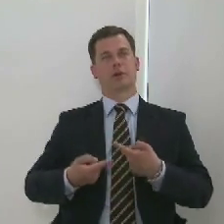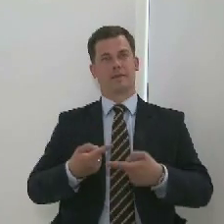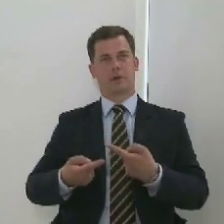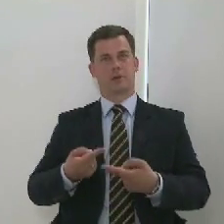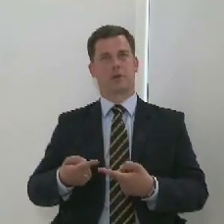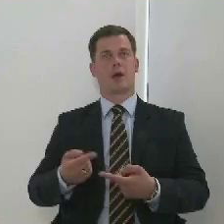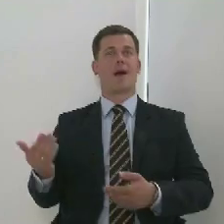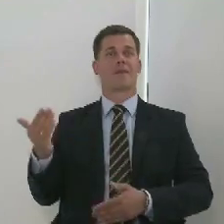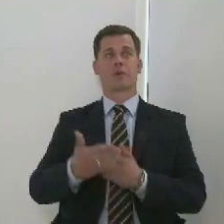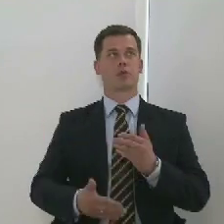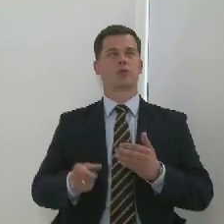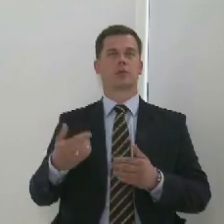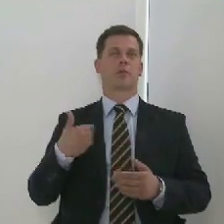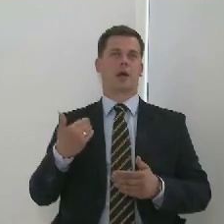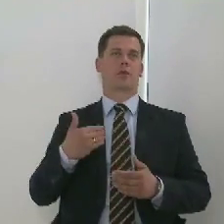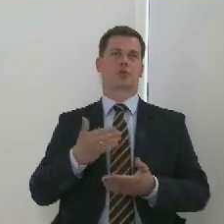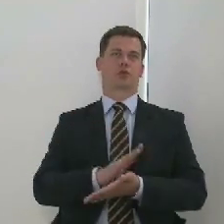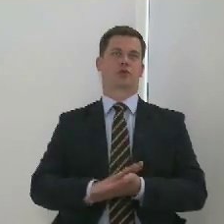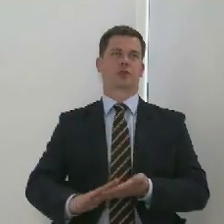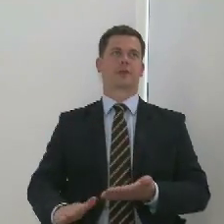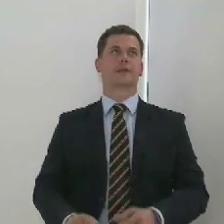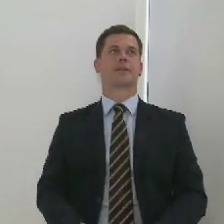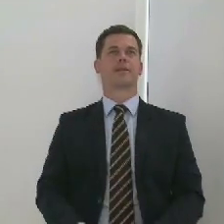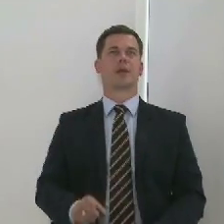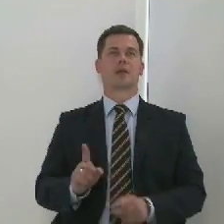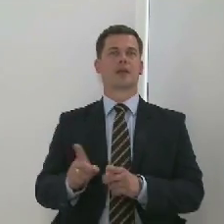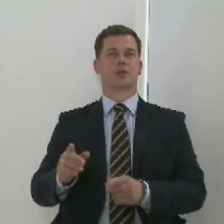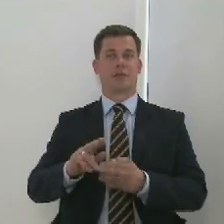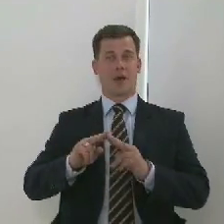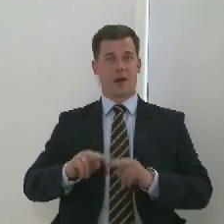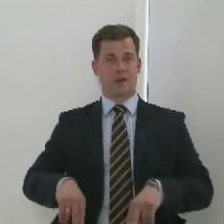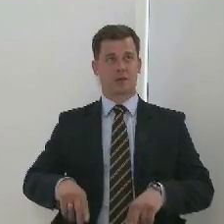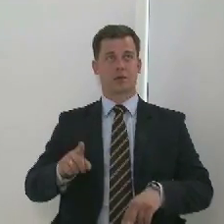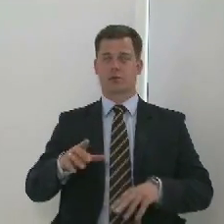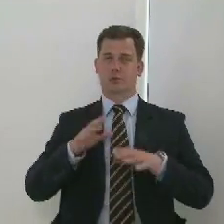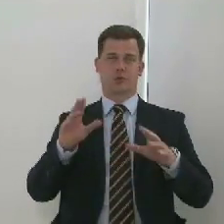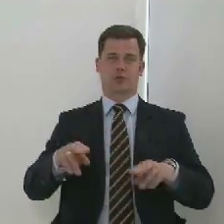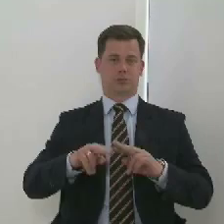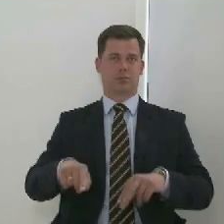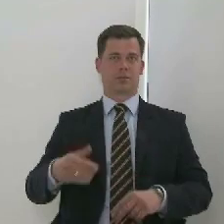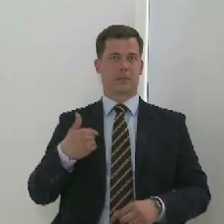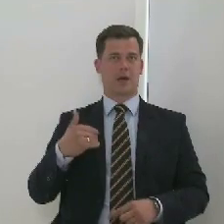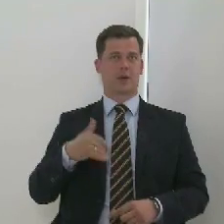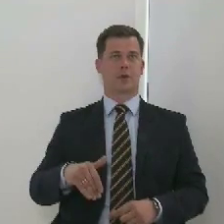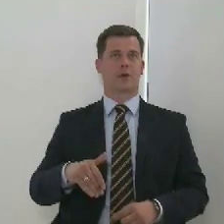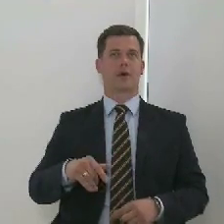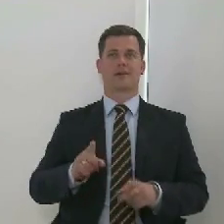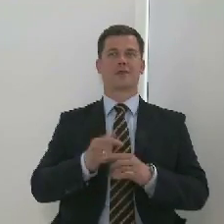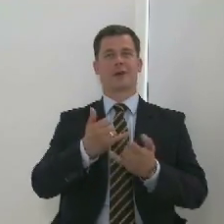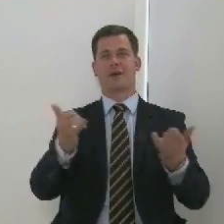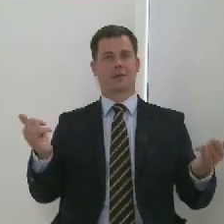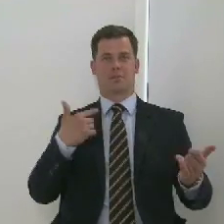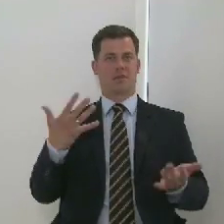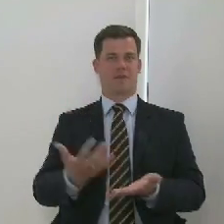końcowy produkt naszej technologii to białko w czystej postaci. W tej pozostałości po wytłoczeniu oleju drzemie wysoki potencjał. Nikt inny tego wcześniej